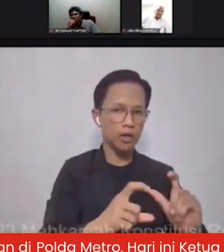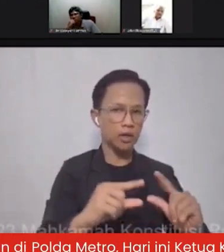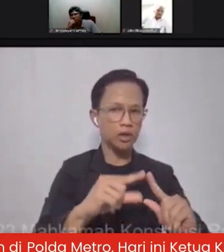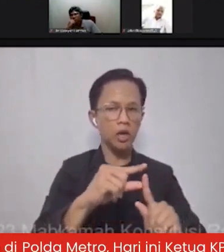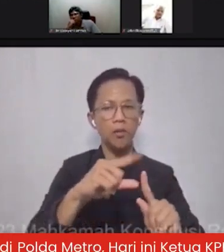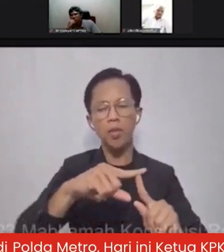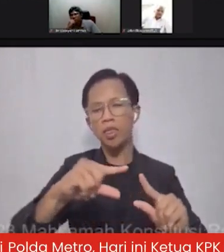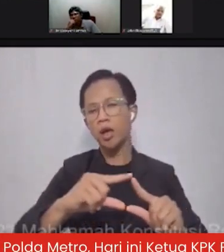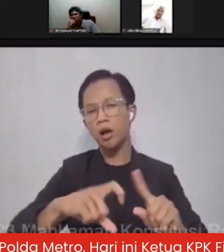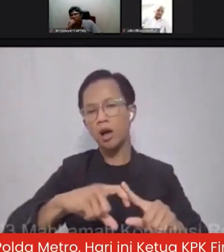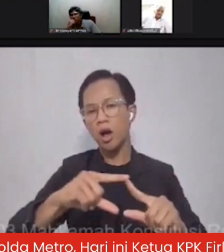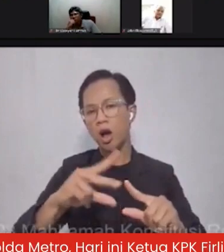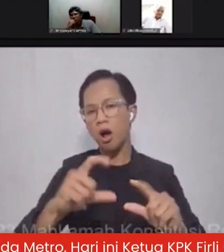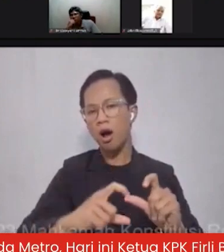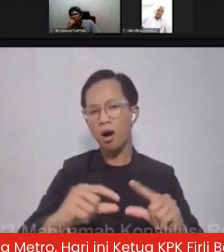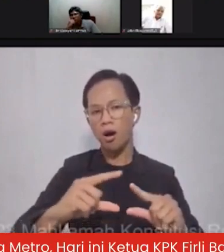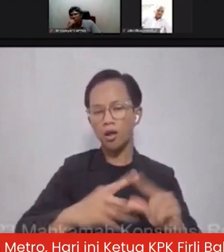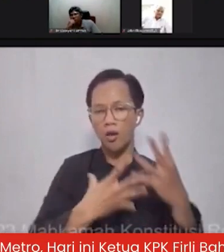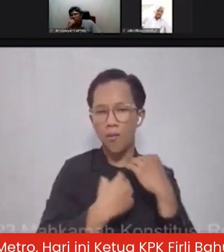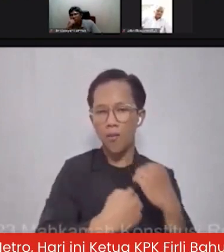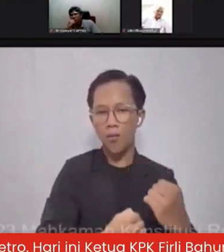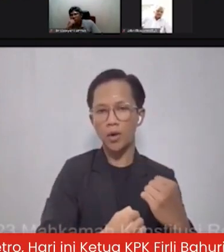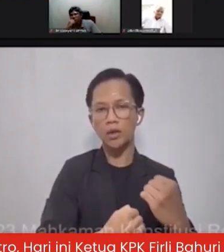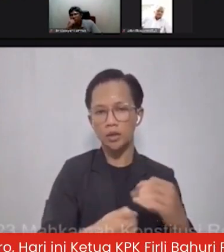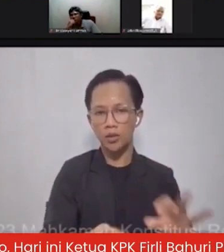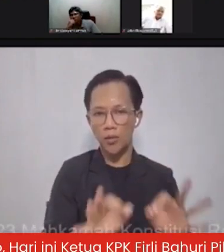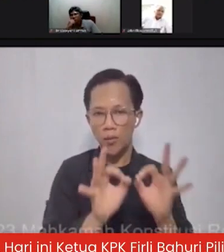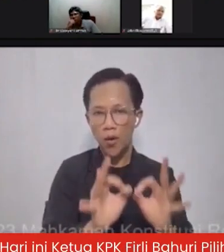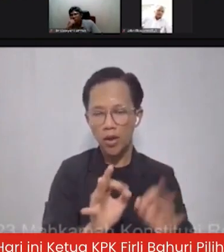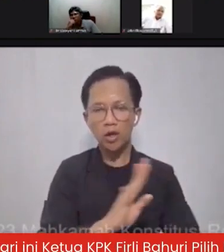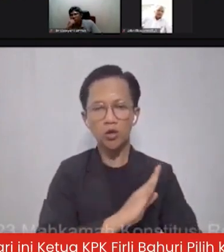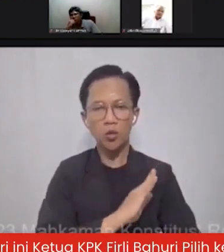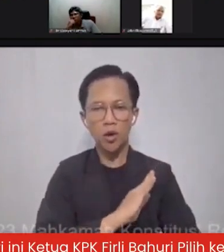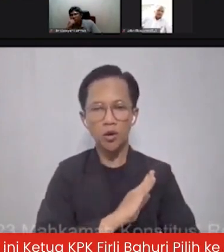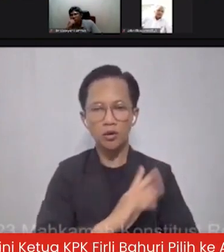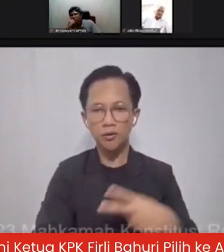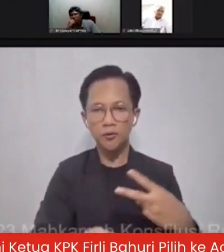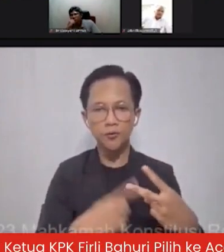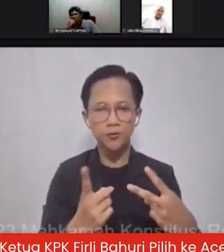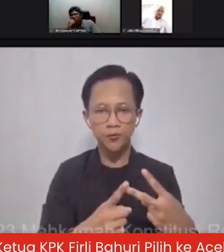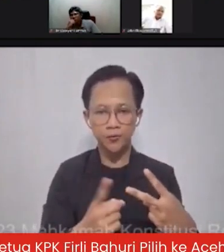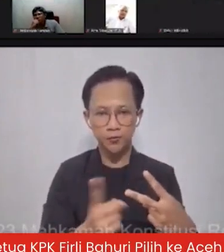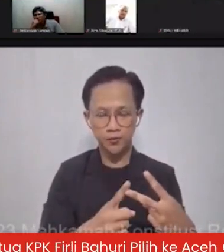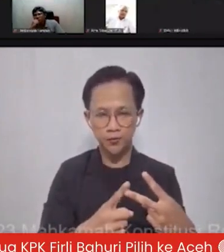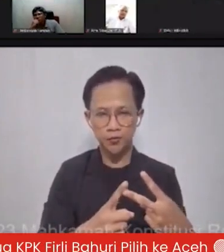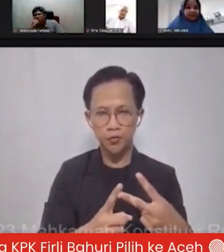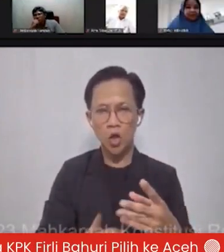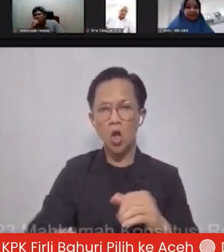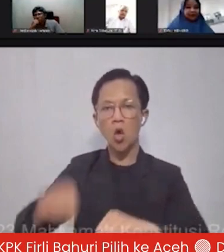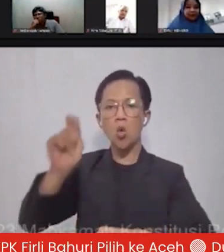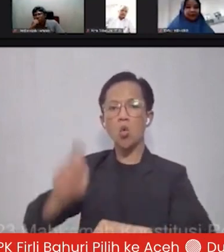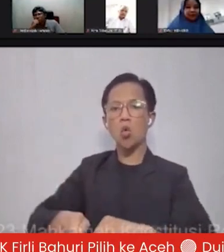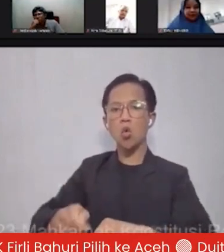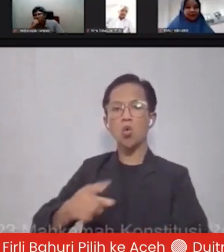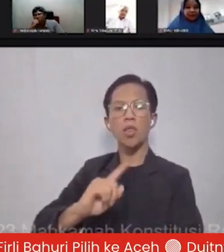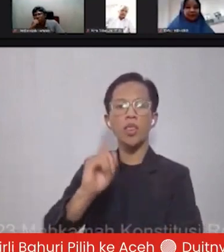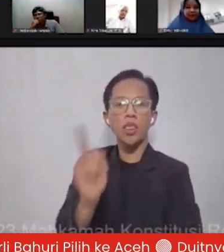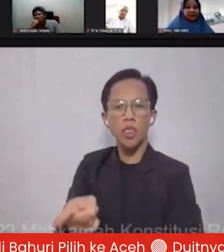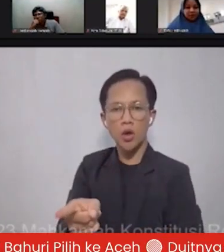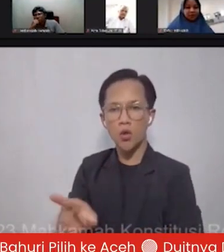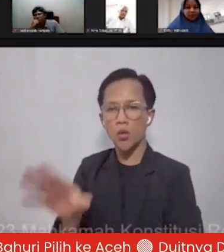prinsip kepantasan dan kesopanan dua menjatuhkan sanksi teguran lisan